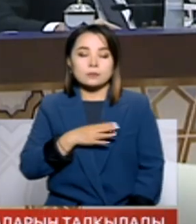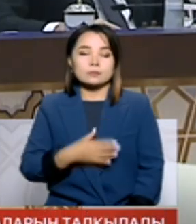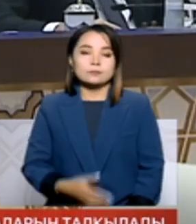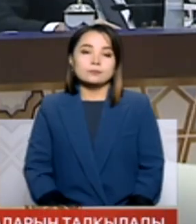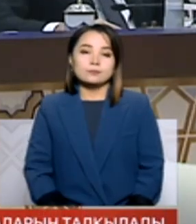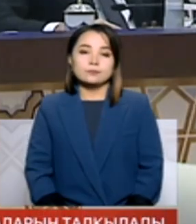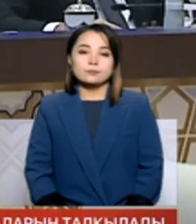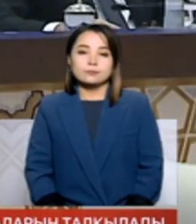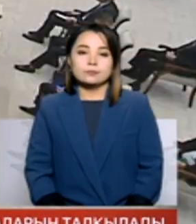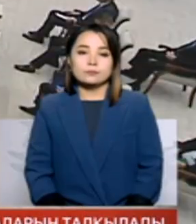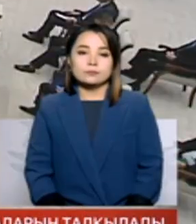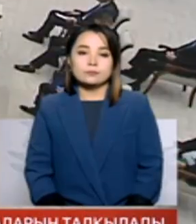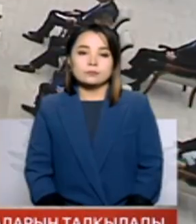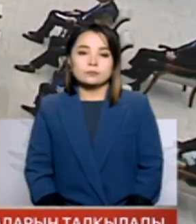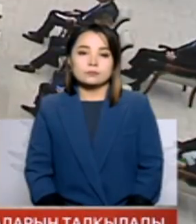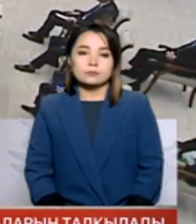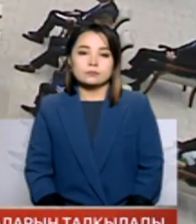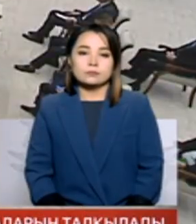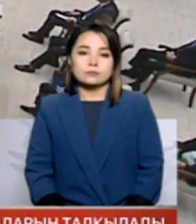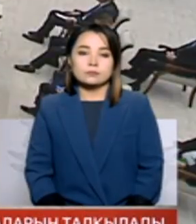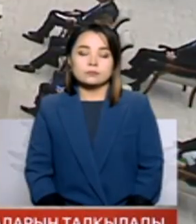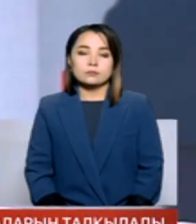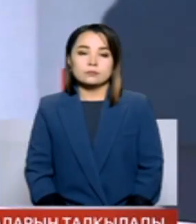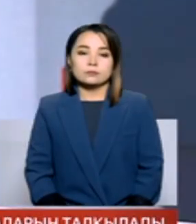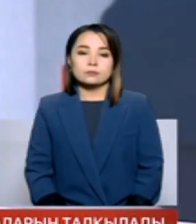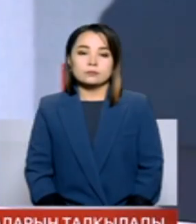Ғабит Дұзақбай, Марат Досжанұлы, Қазақстан ұлттық арнасы.